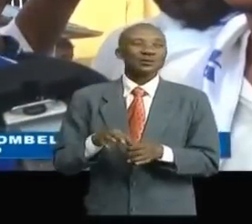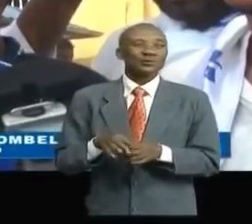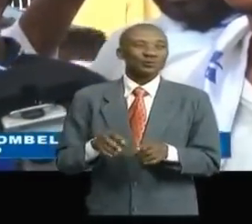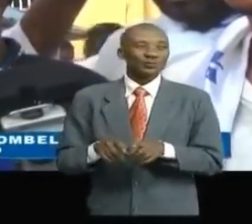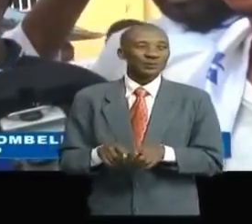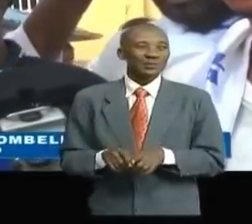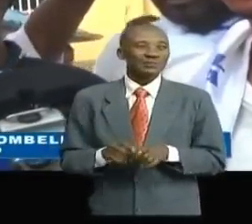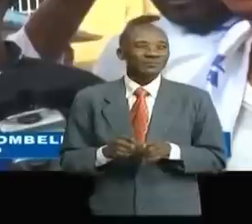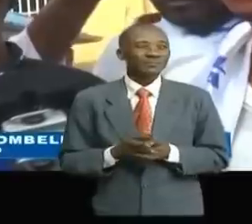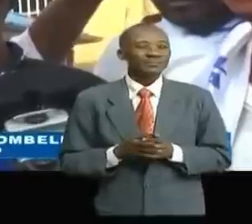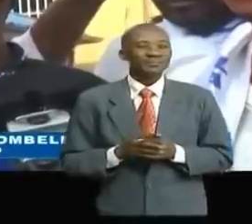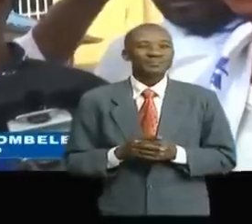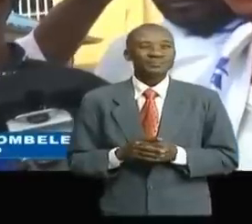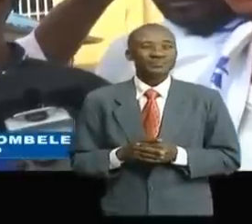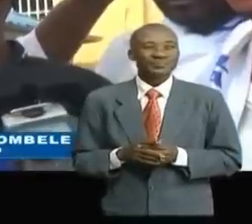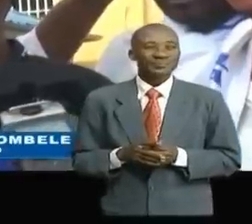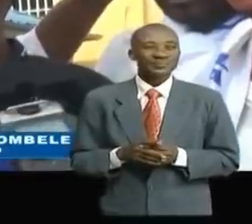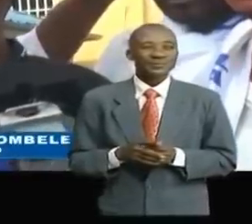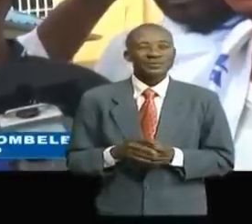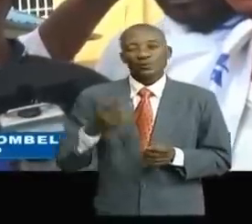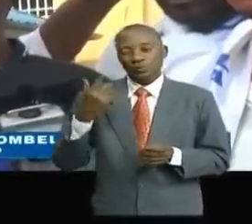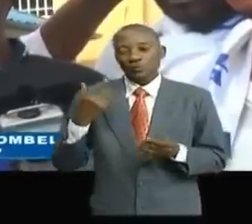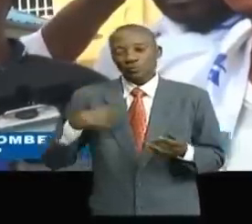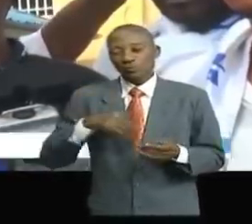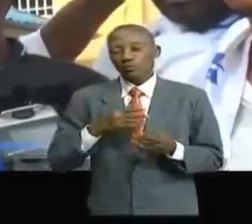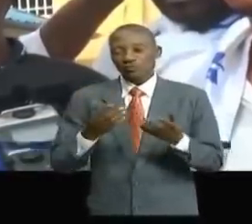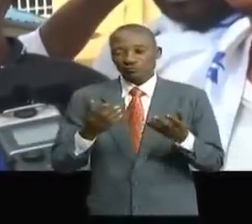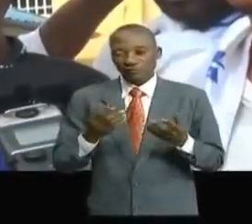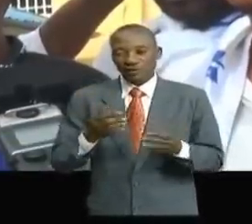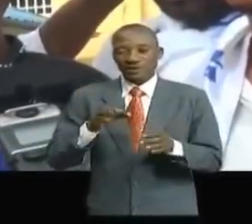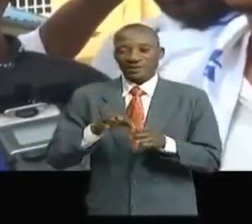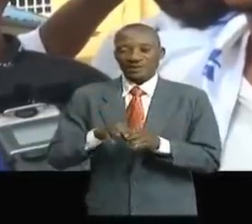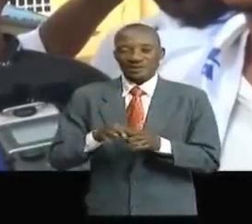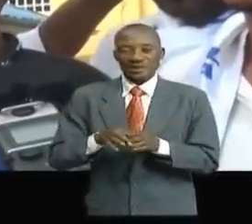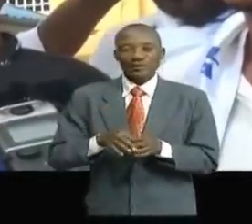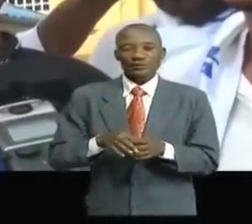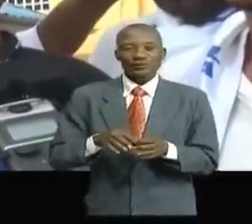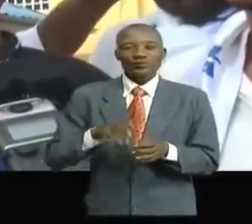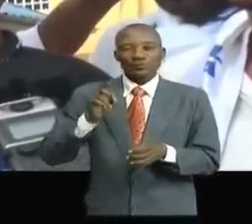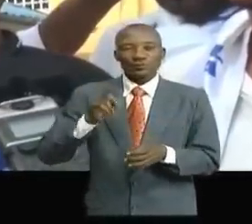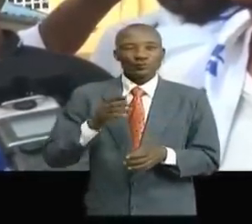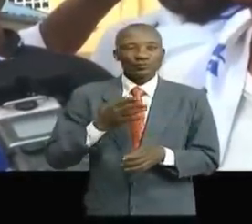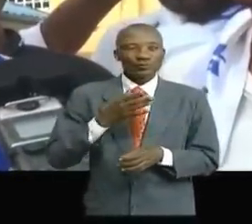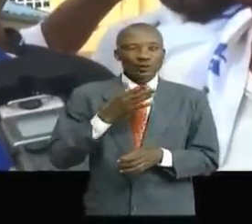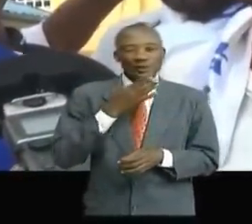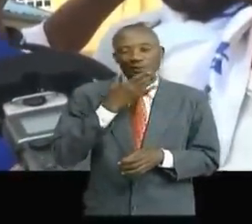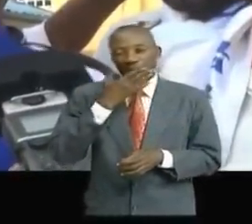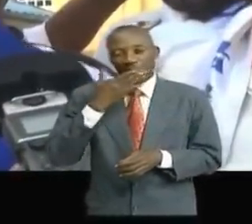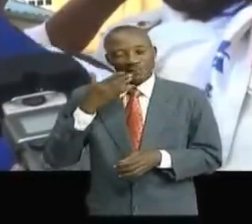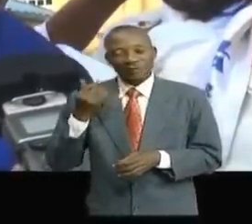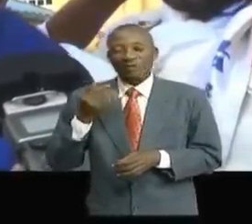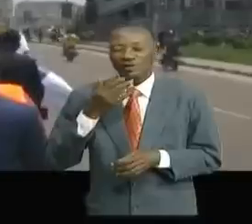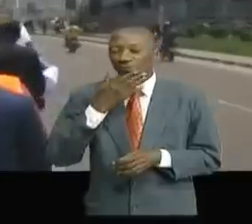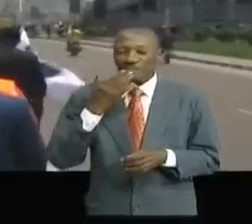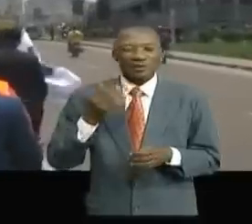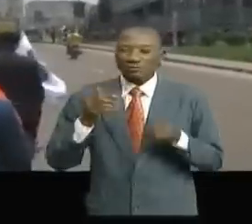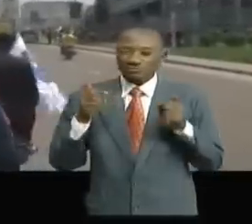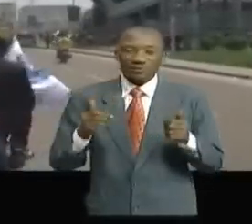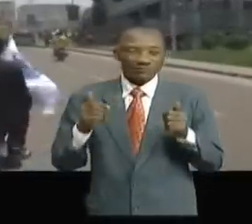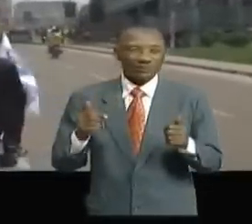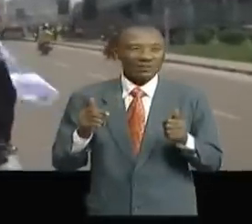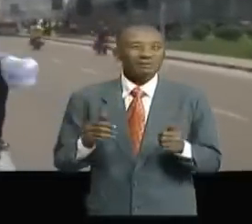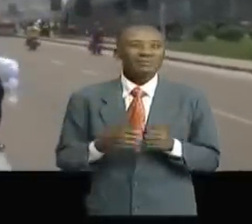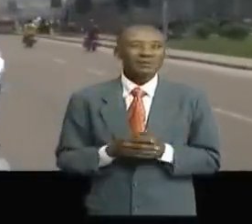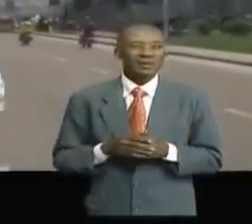avoir des meilleures élections, donc il faut aller s'enrôler massivement comme nous tous. Ensuite,